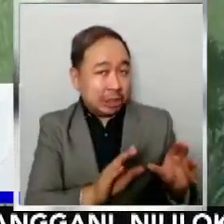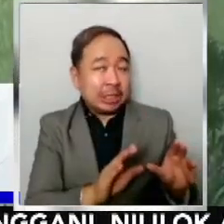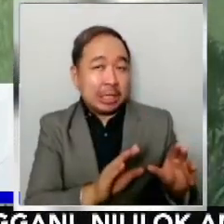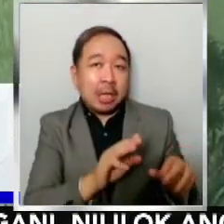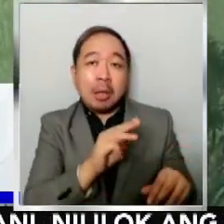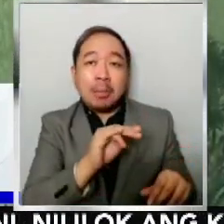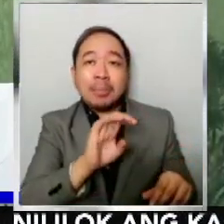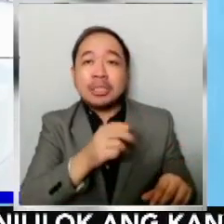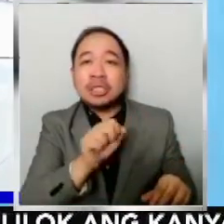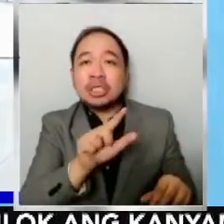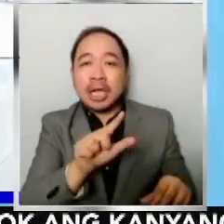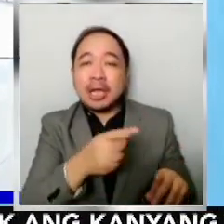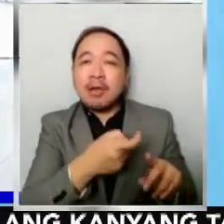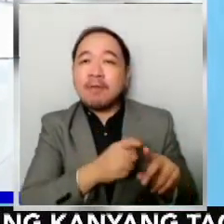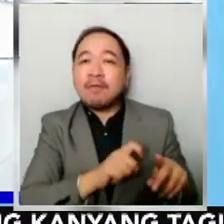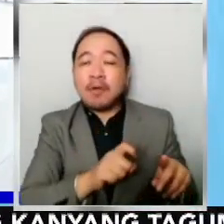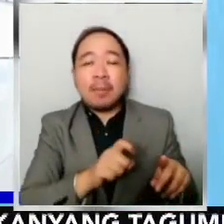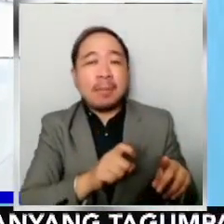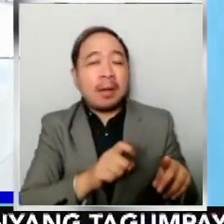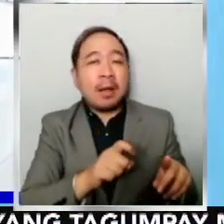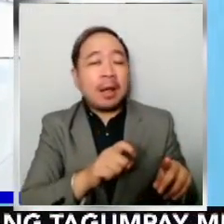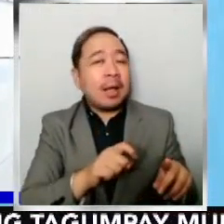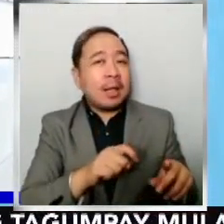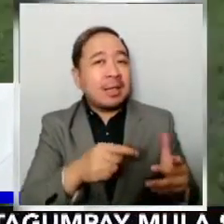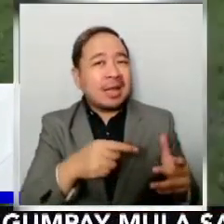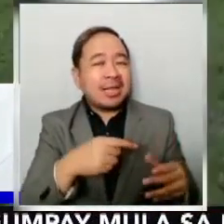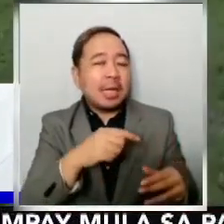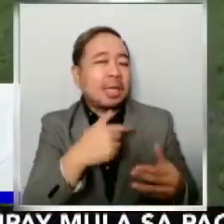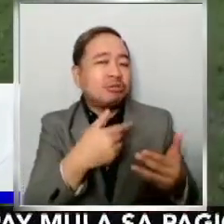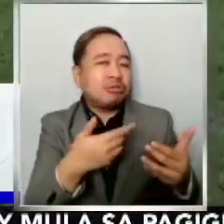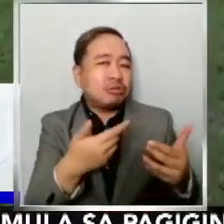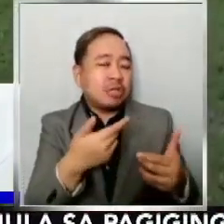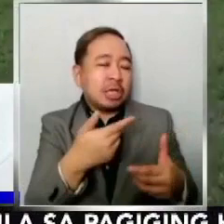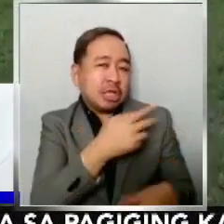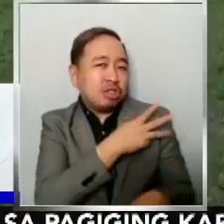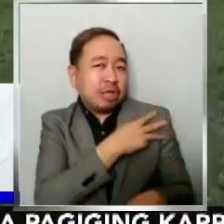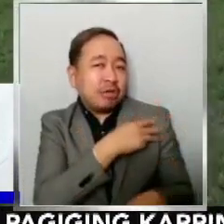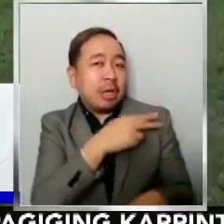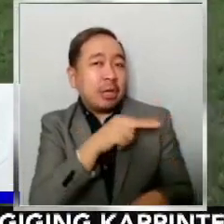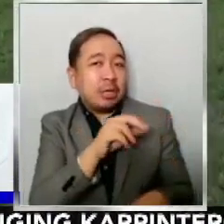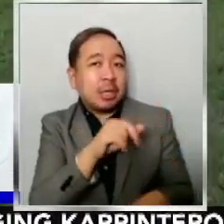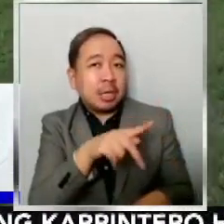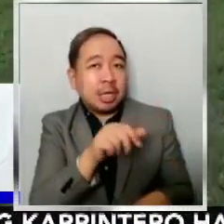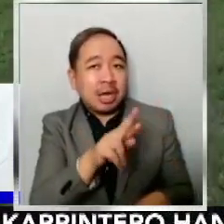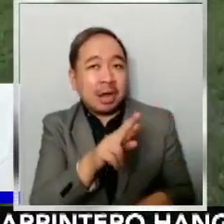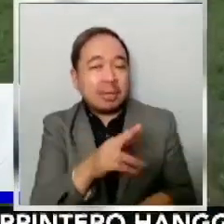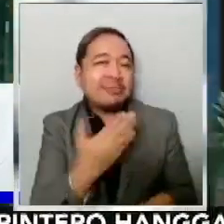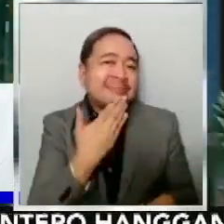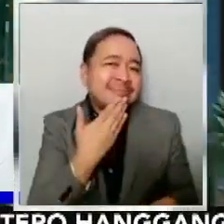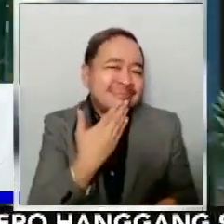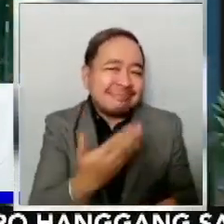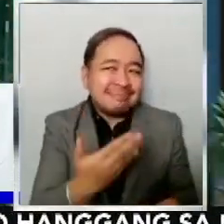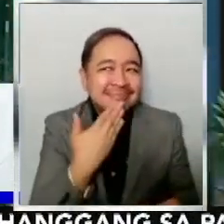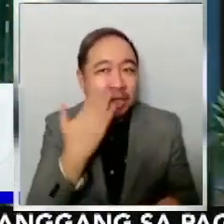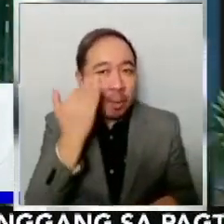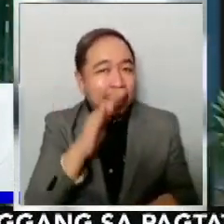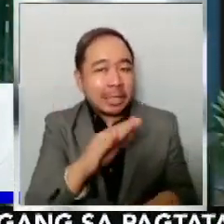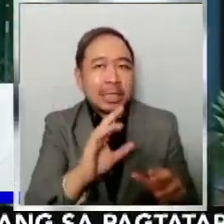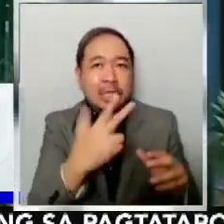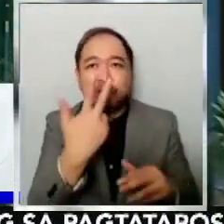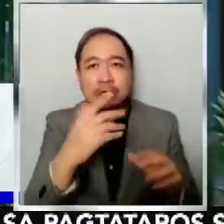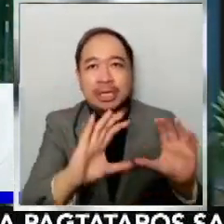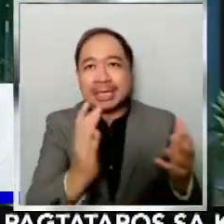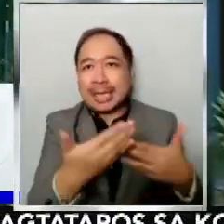General Nacar, laking pasasalamat naman na hindi natibag ng bagyo ang 3 silid-aralan na ipinatayo ng